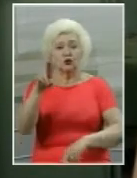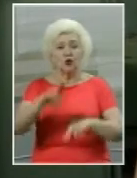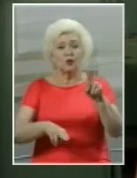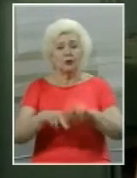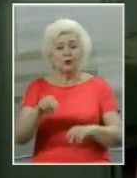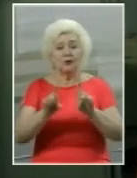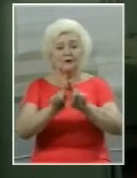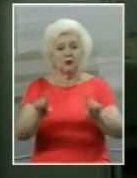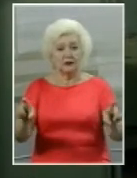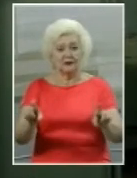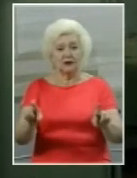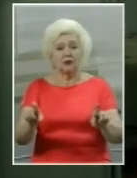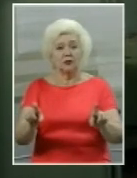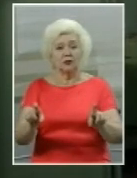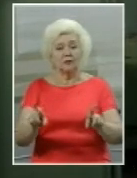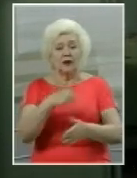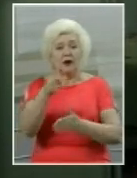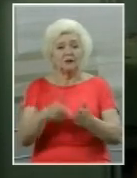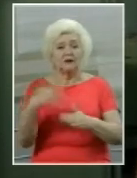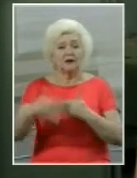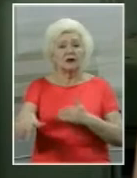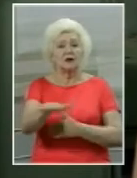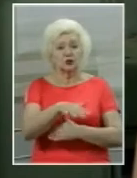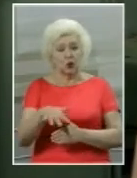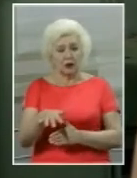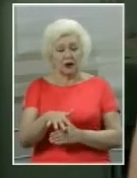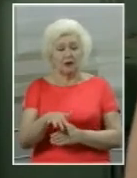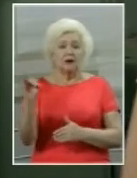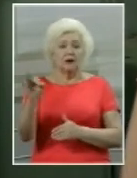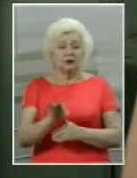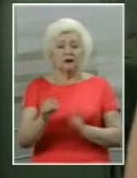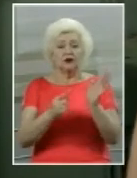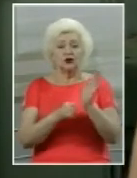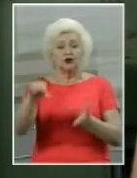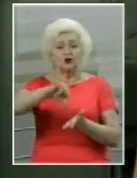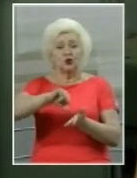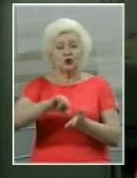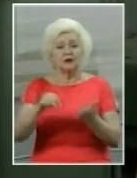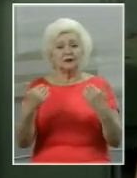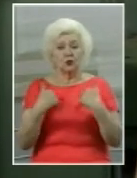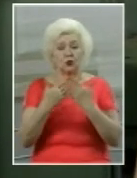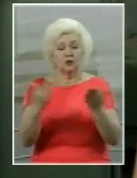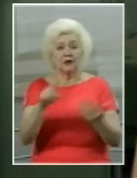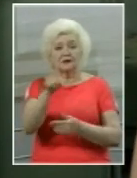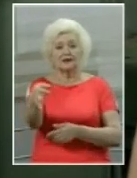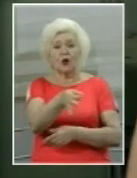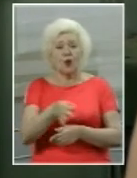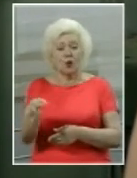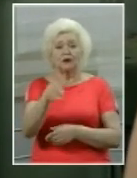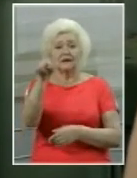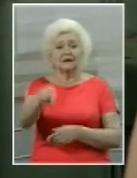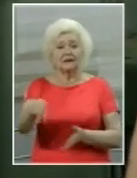судобудівного ліцею міста Херсона. І 6 учасників у нас з області –